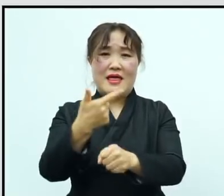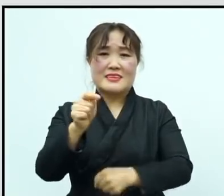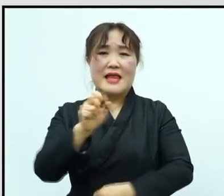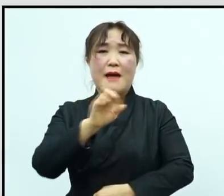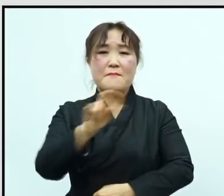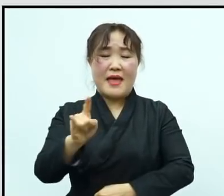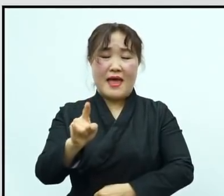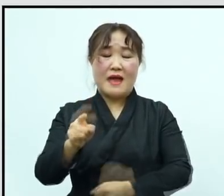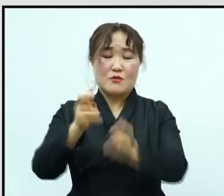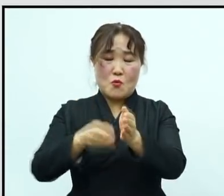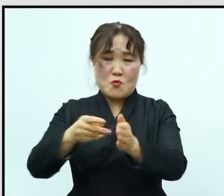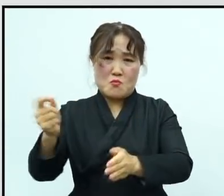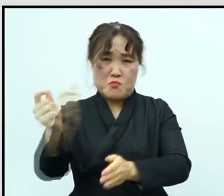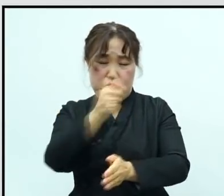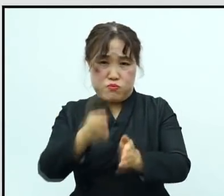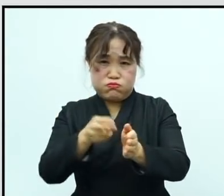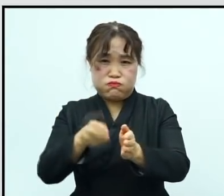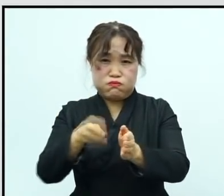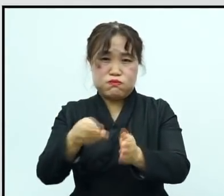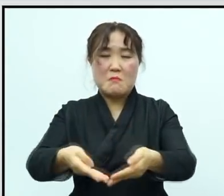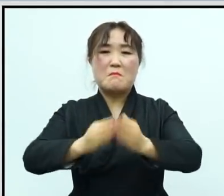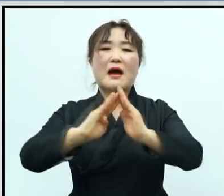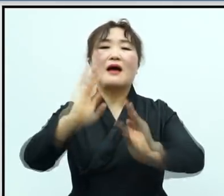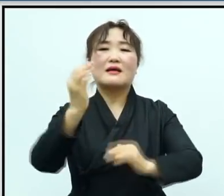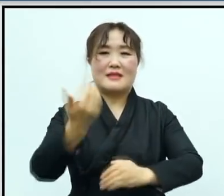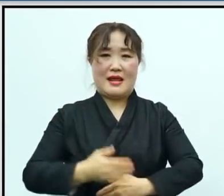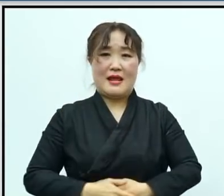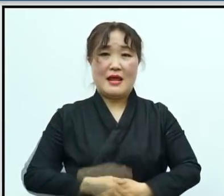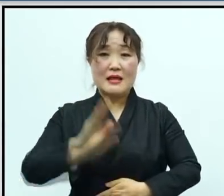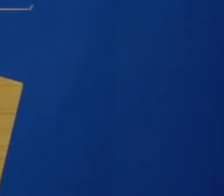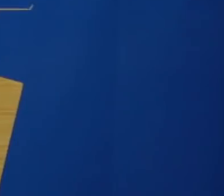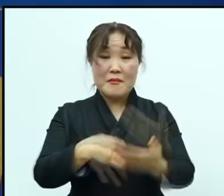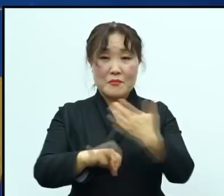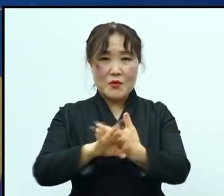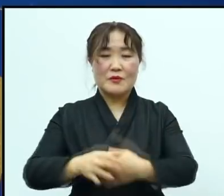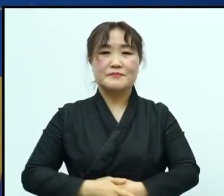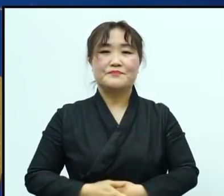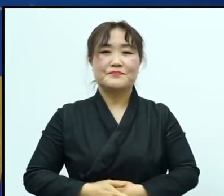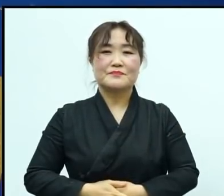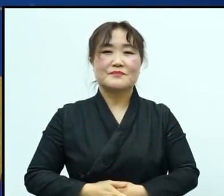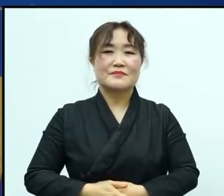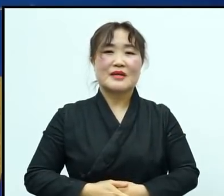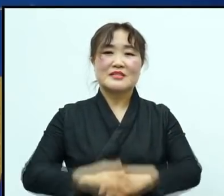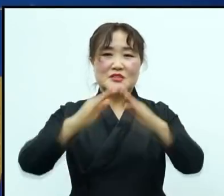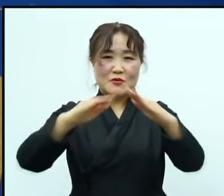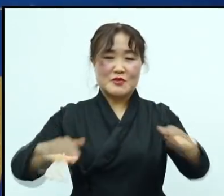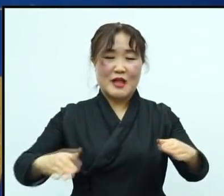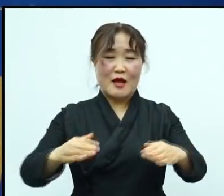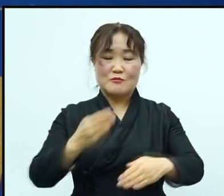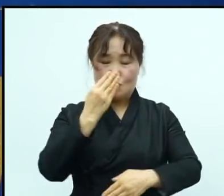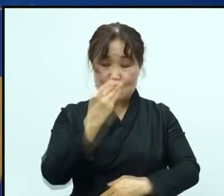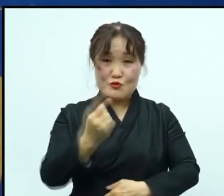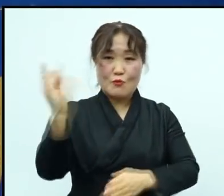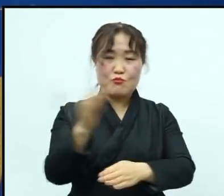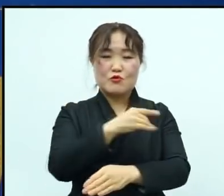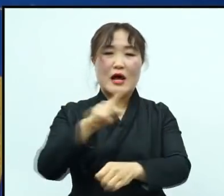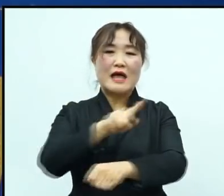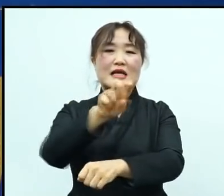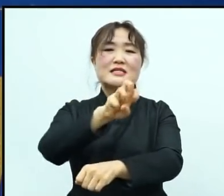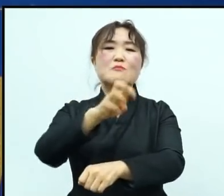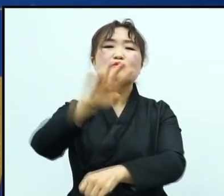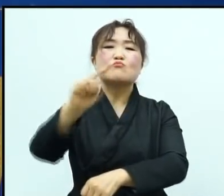남해안 고속철도망을 구축하겠습니다. 이렇게 되면은 전남 순천에서도 1시간